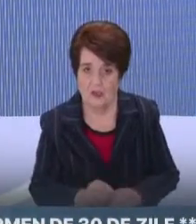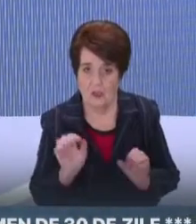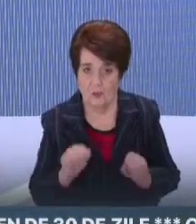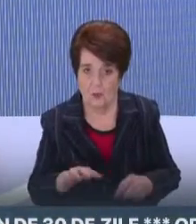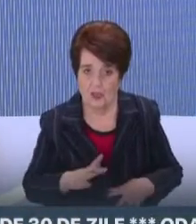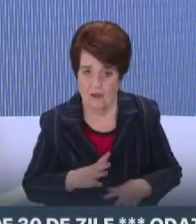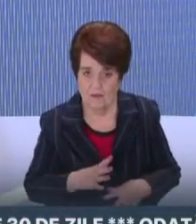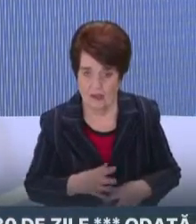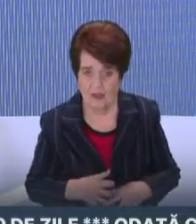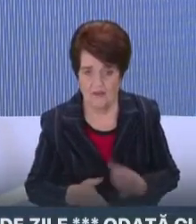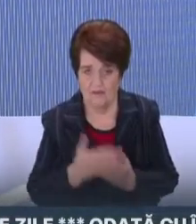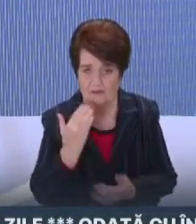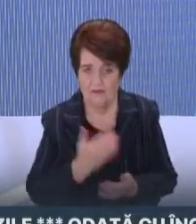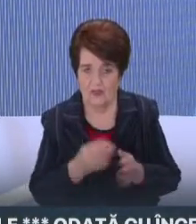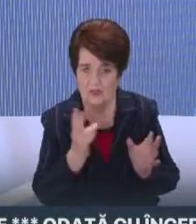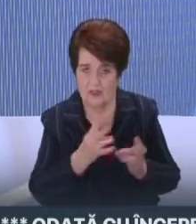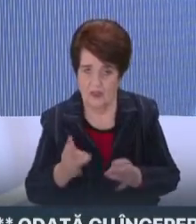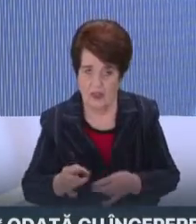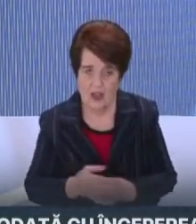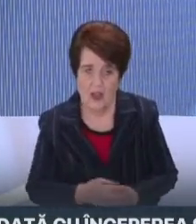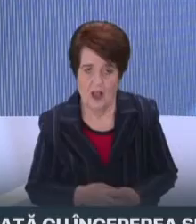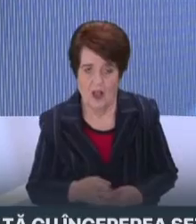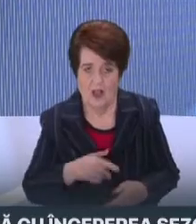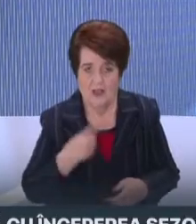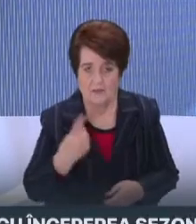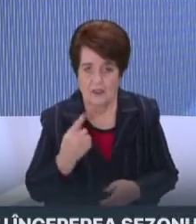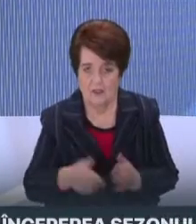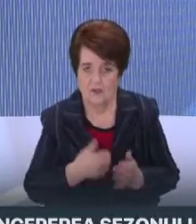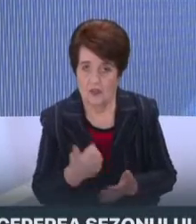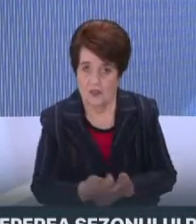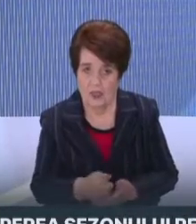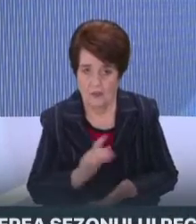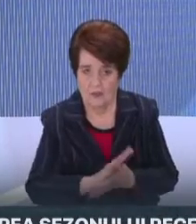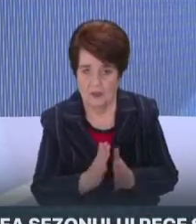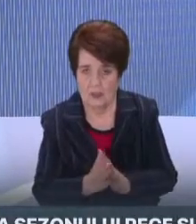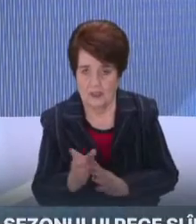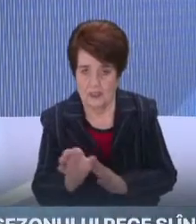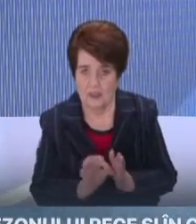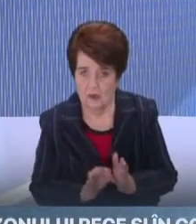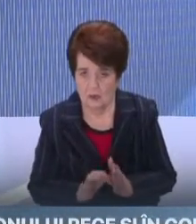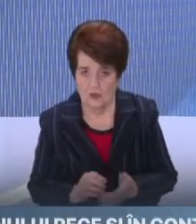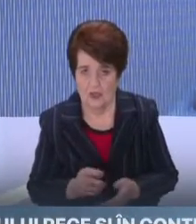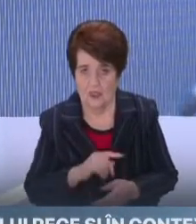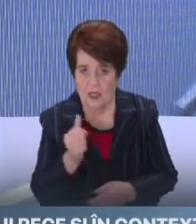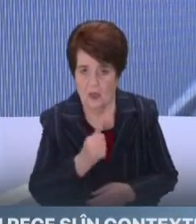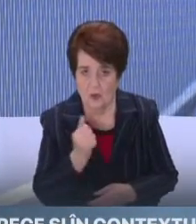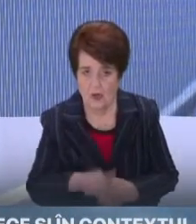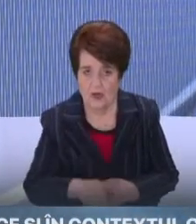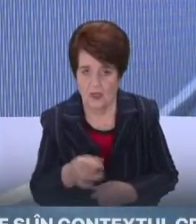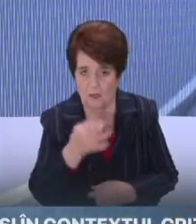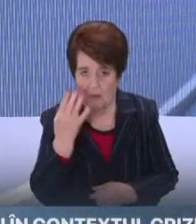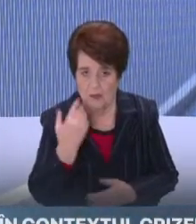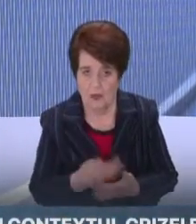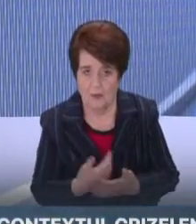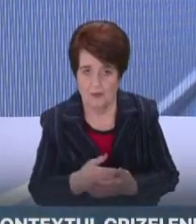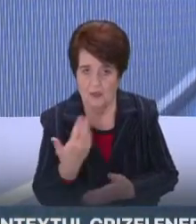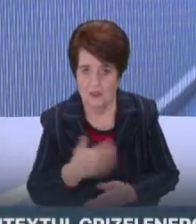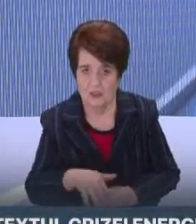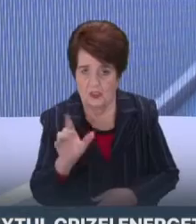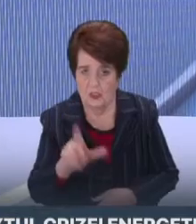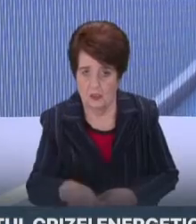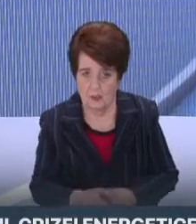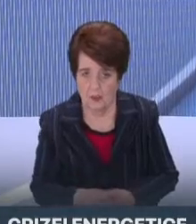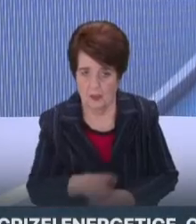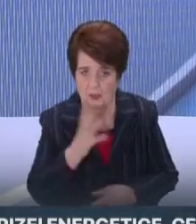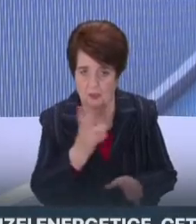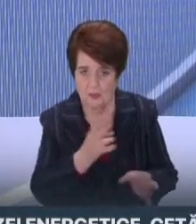avea urmări devastatoare. Potrivit Inspectoratului General pentru Situații de Urgență, anual în Republica Moldova, aproximativ 50 de persoane